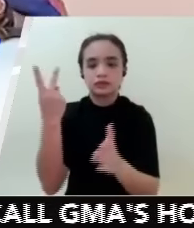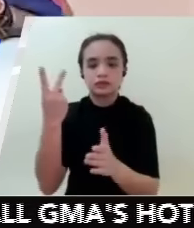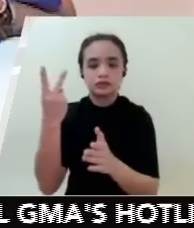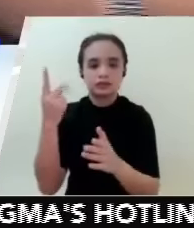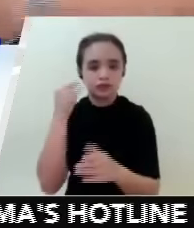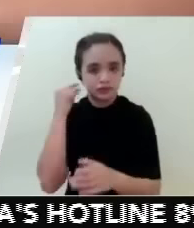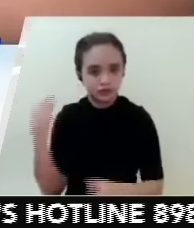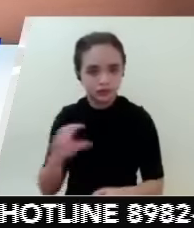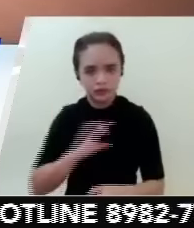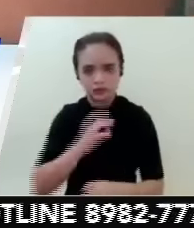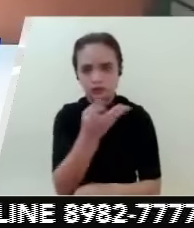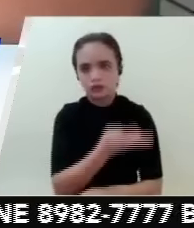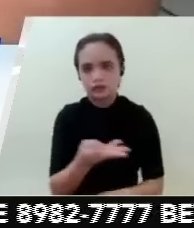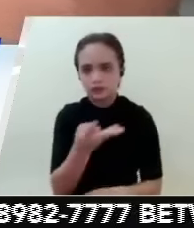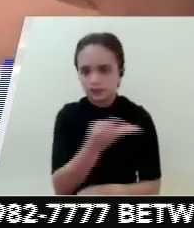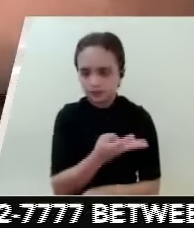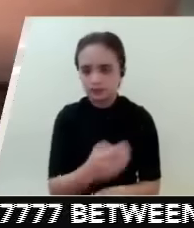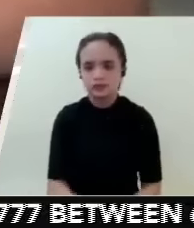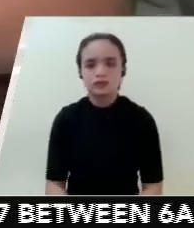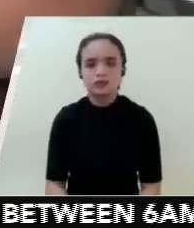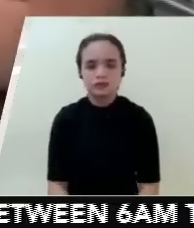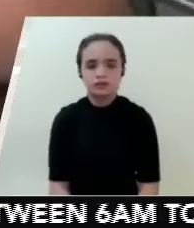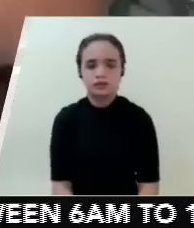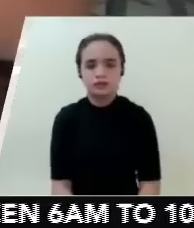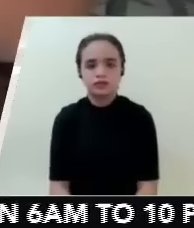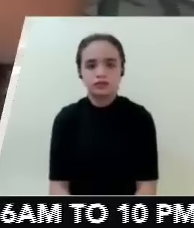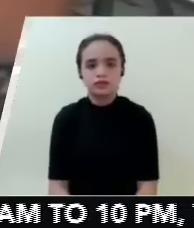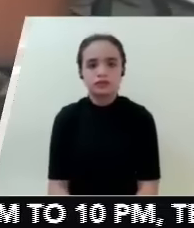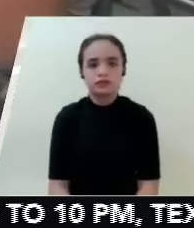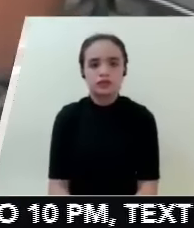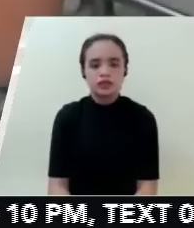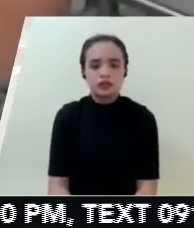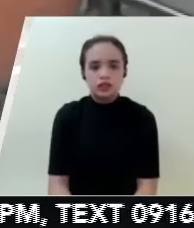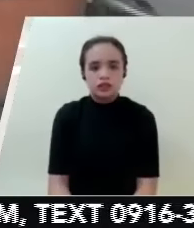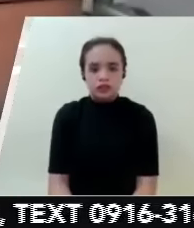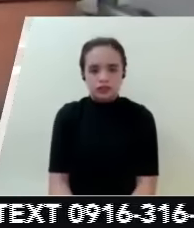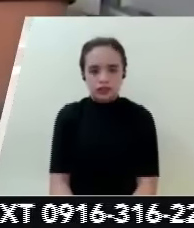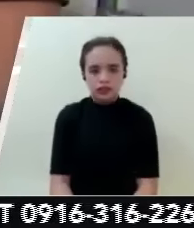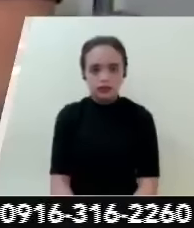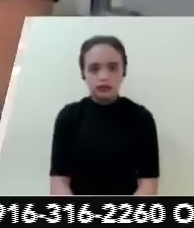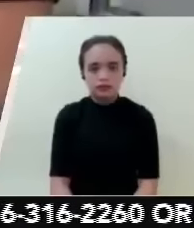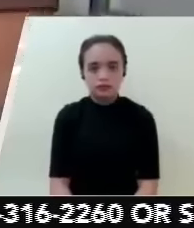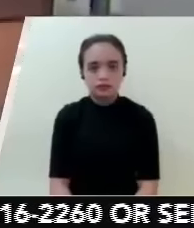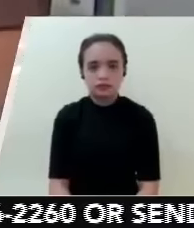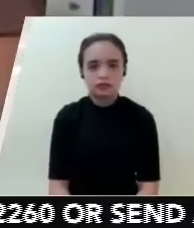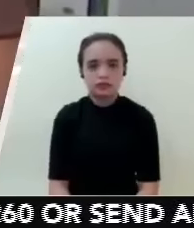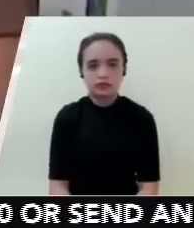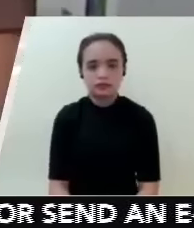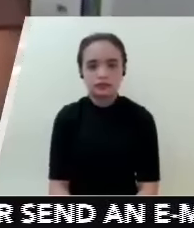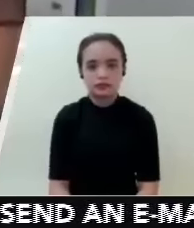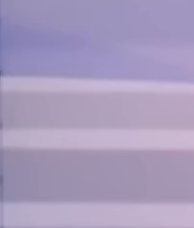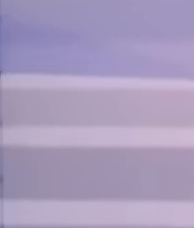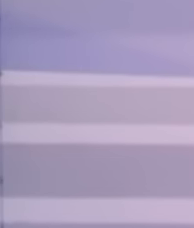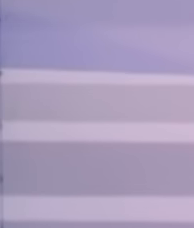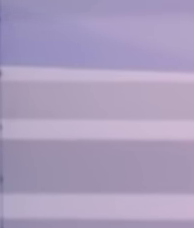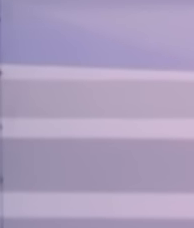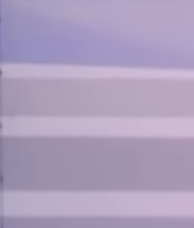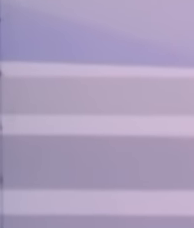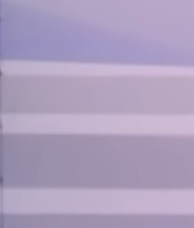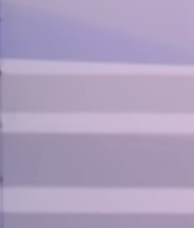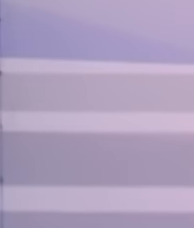Yulo. Para sa GMA Integrated News, JP Soriano, nakatutok 24 oras.